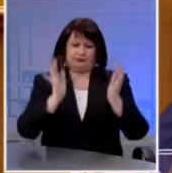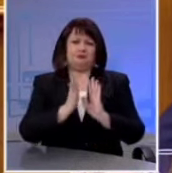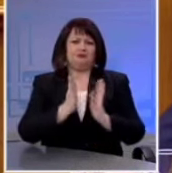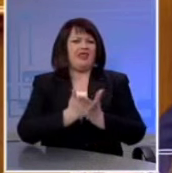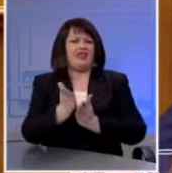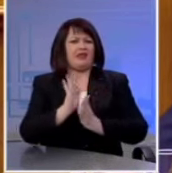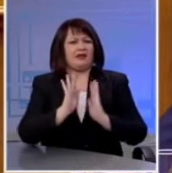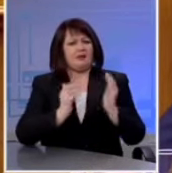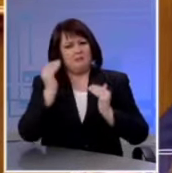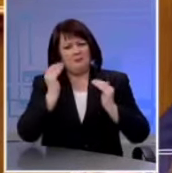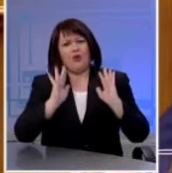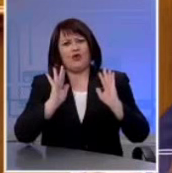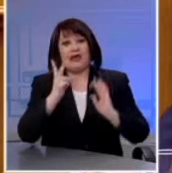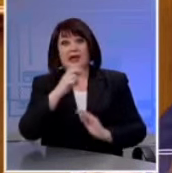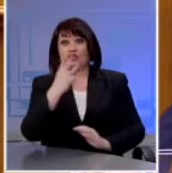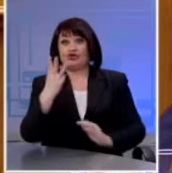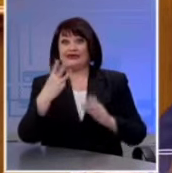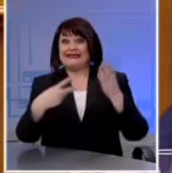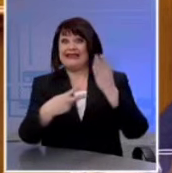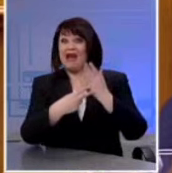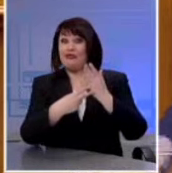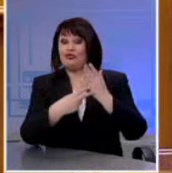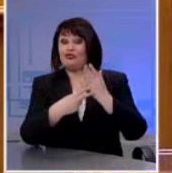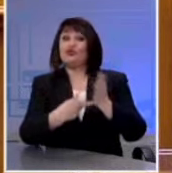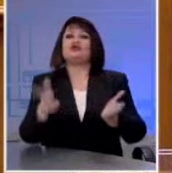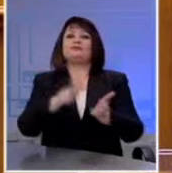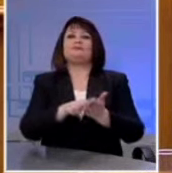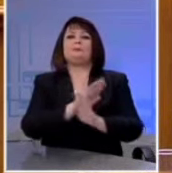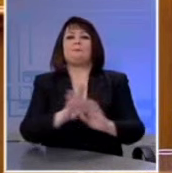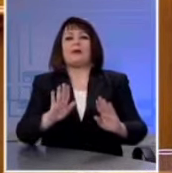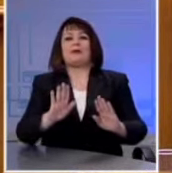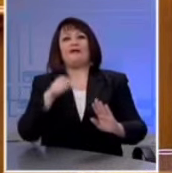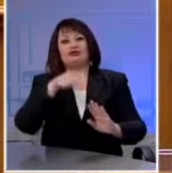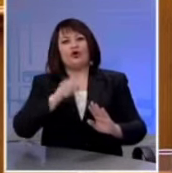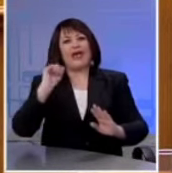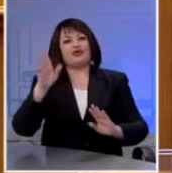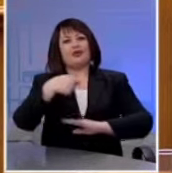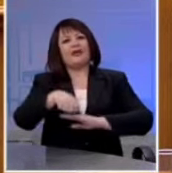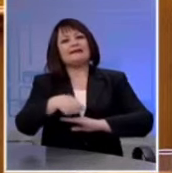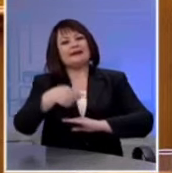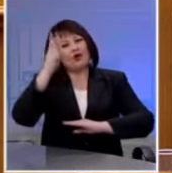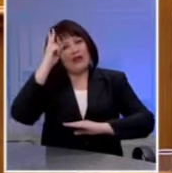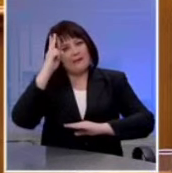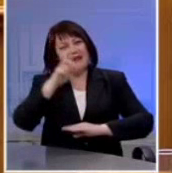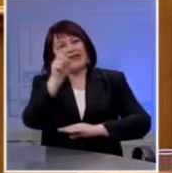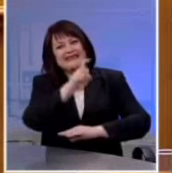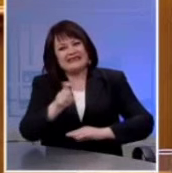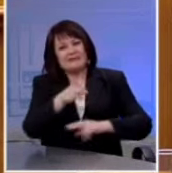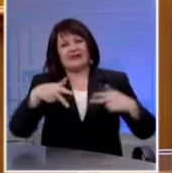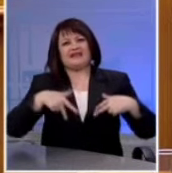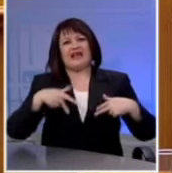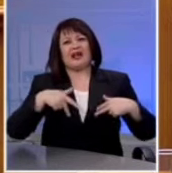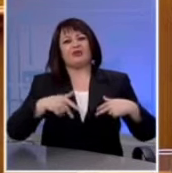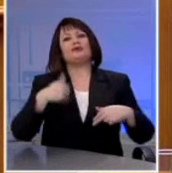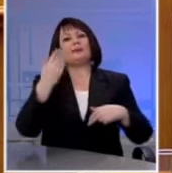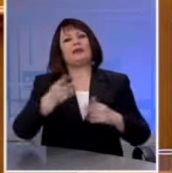στις 23 Αυγούστου ο εξωδικαστικός συμβιβασμός κυρώθηκε από την Ελληνική Βουλή και στη συνέχεια